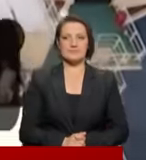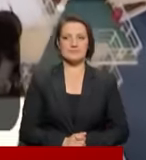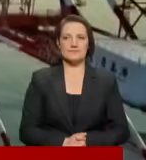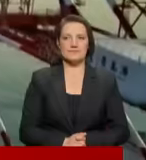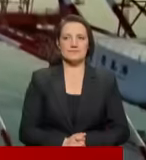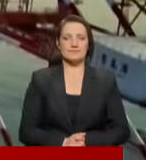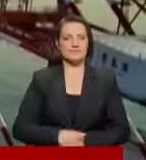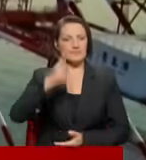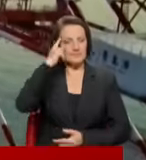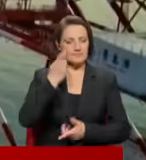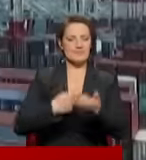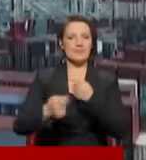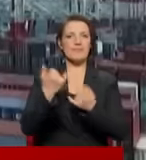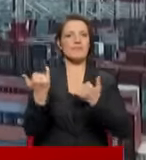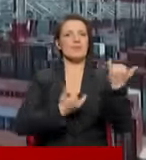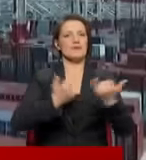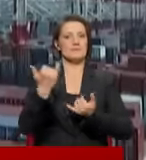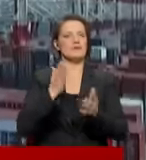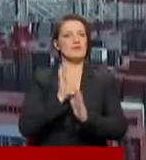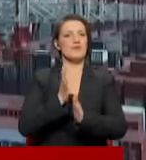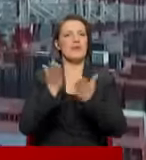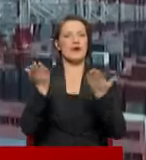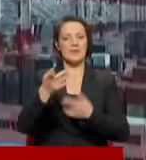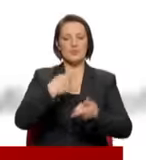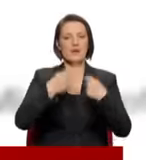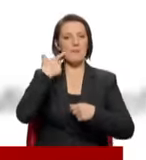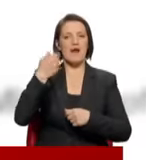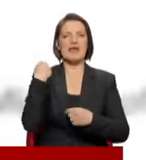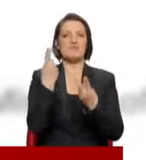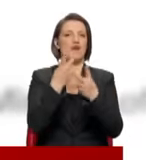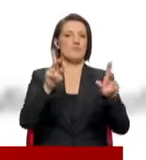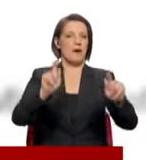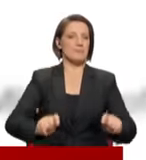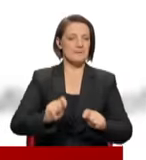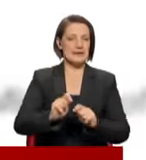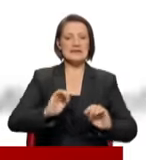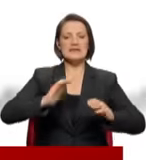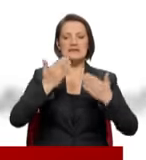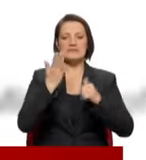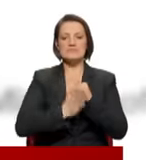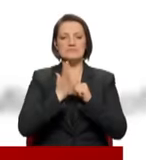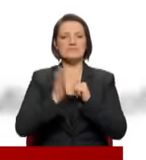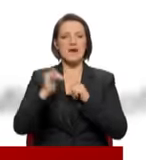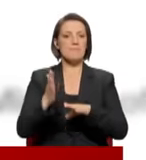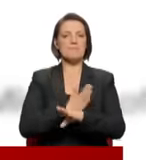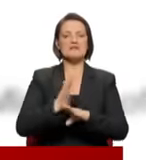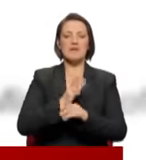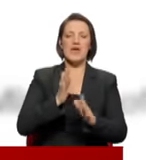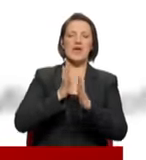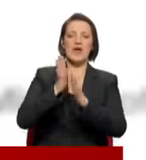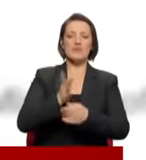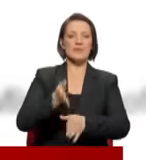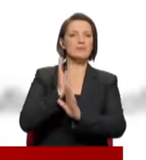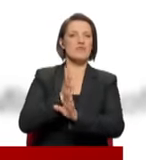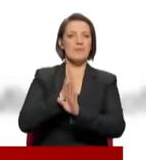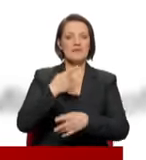devam ediyor? İsrail'le ticaret tartışması sürerken Ticaret Bakanlığı yeni bir açıklama yaptı. Kısıtlama getirilen ürünlerin ihracatının